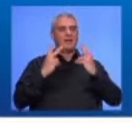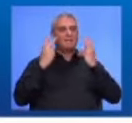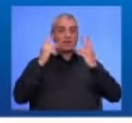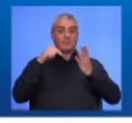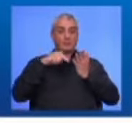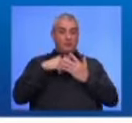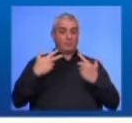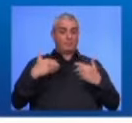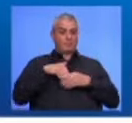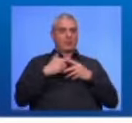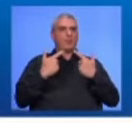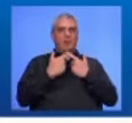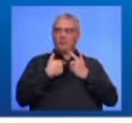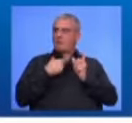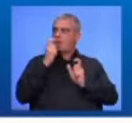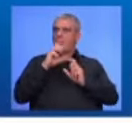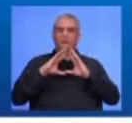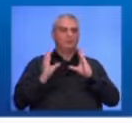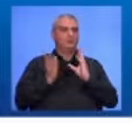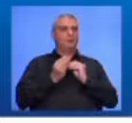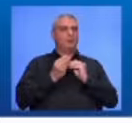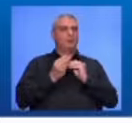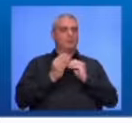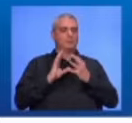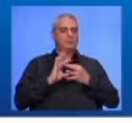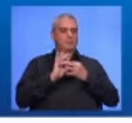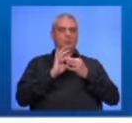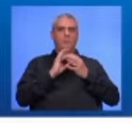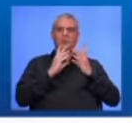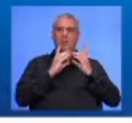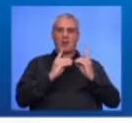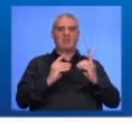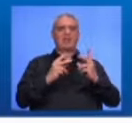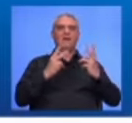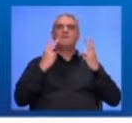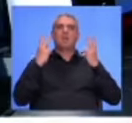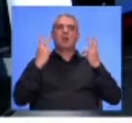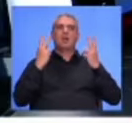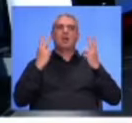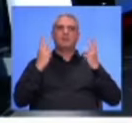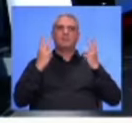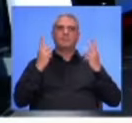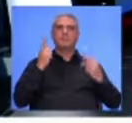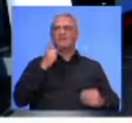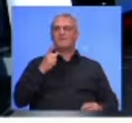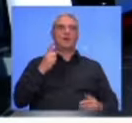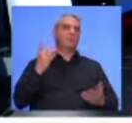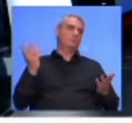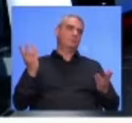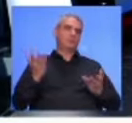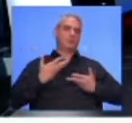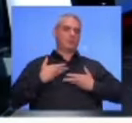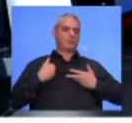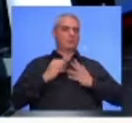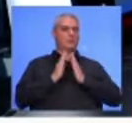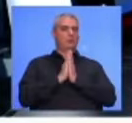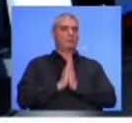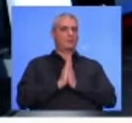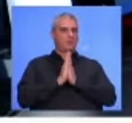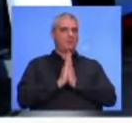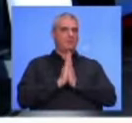גילינו אוכלוסיות שלמות שמחוברות לדרך ולערכים, והן נותנות לנו את התקווה ואת ה...